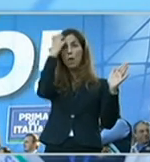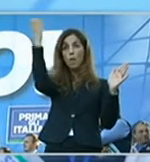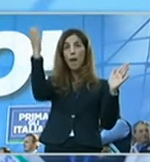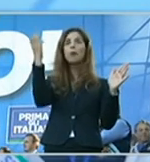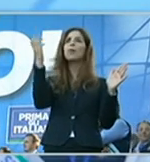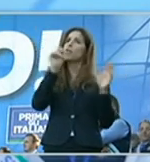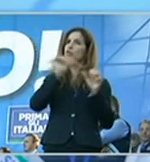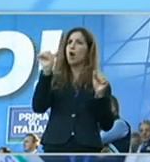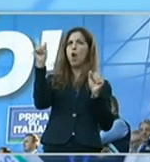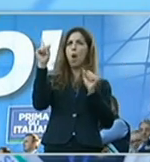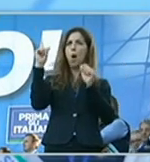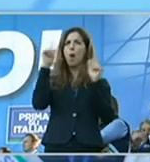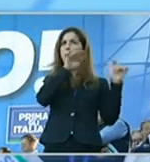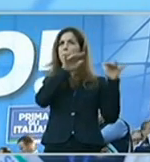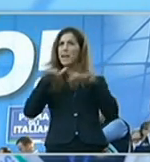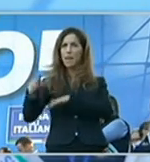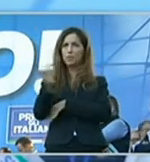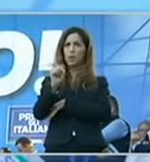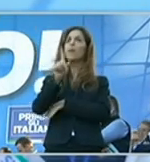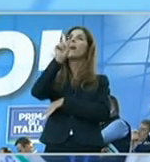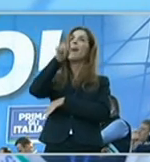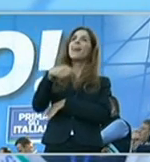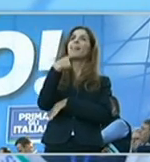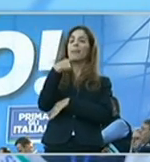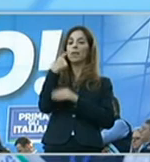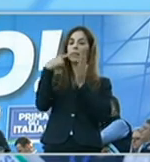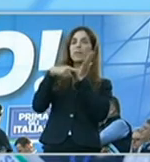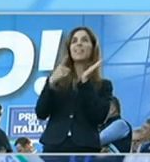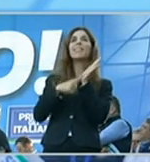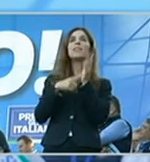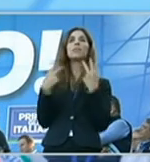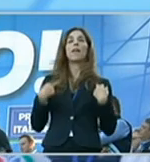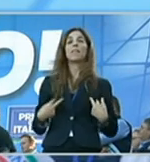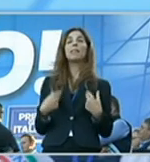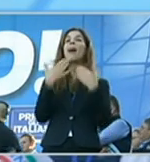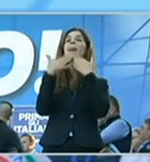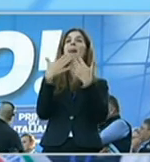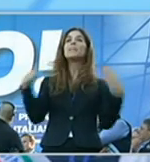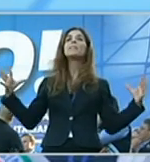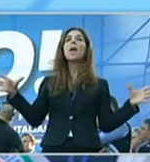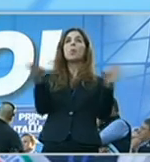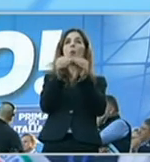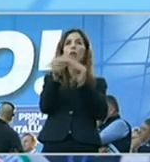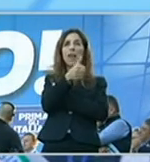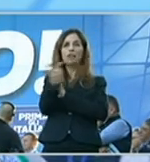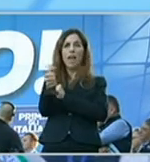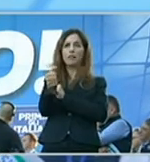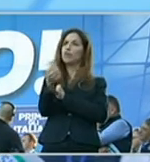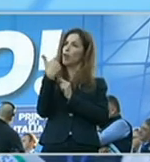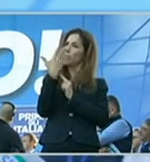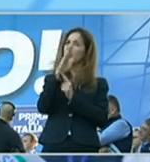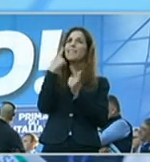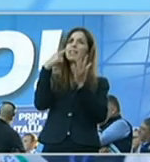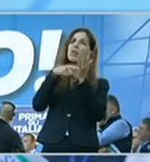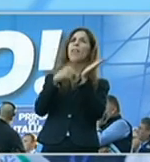sull'immigrazione, ma ad esempio restituendo il diritto alla vita, grazie a quota 100, a centinaia di migliaia